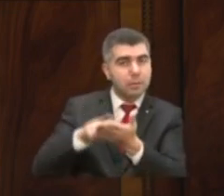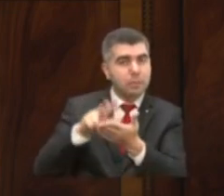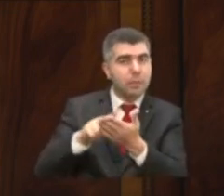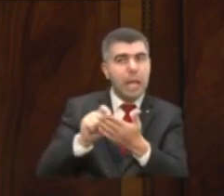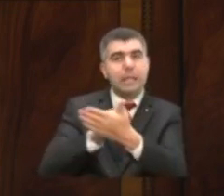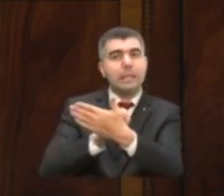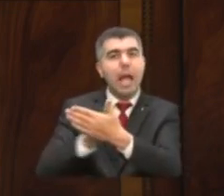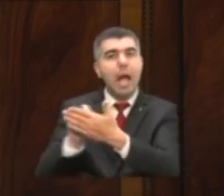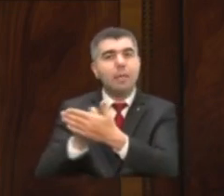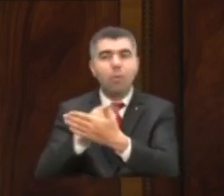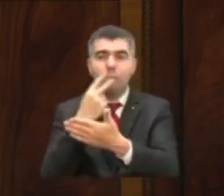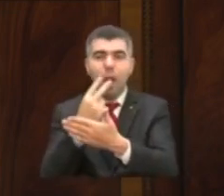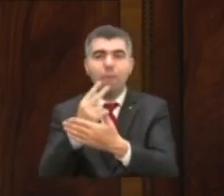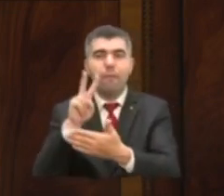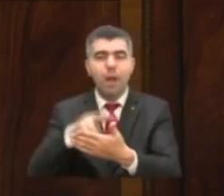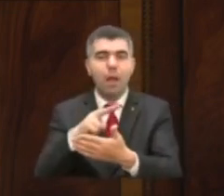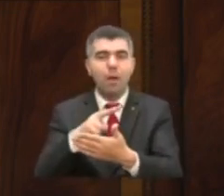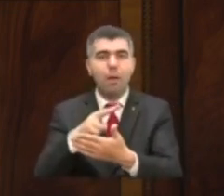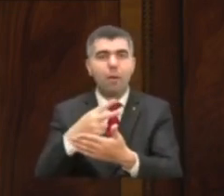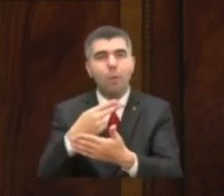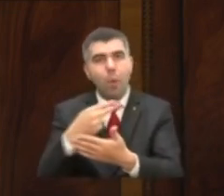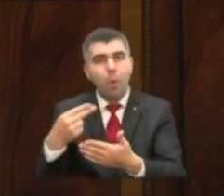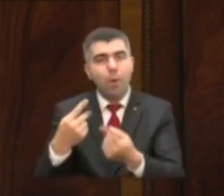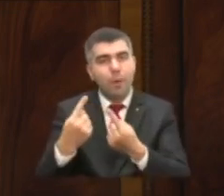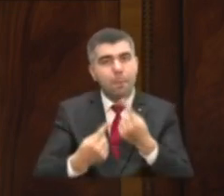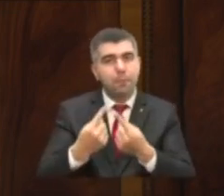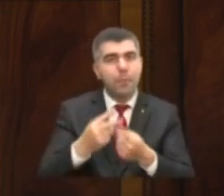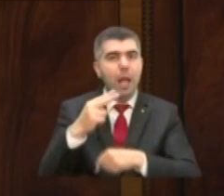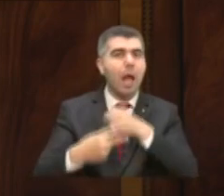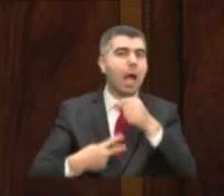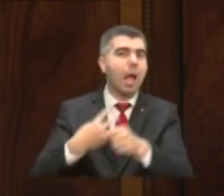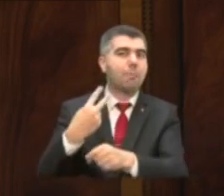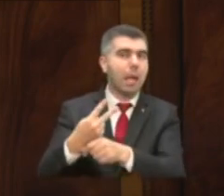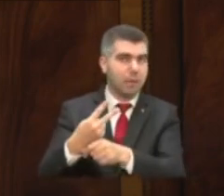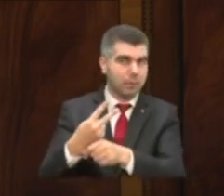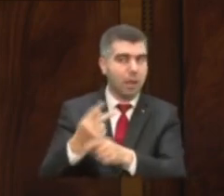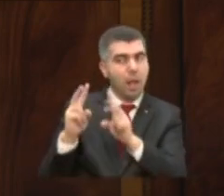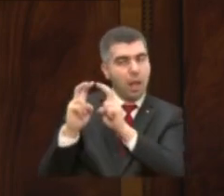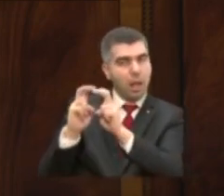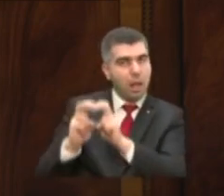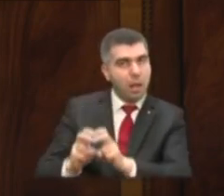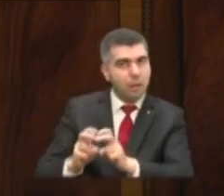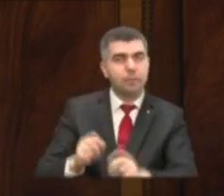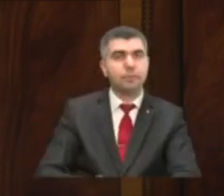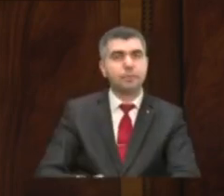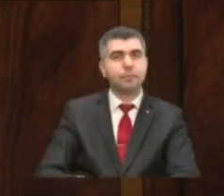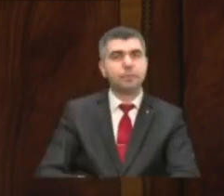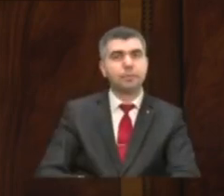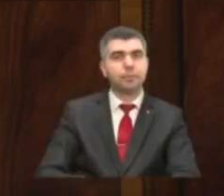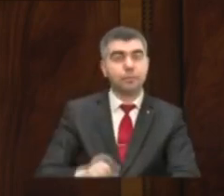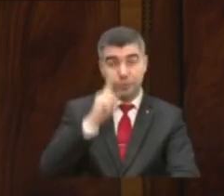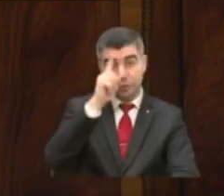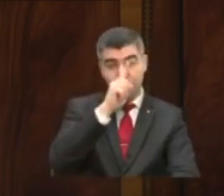بشكل كبير جدا، ولات قوانين التصفيه كتجي في سنتين الان، وأريد أن أشير إلى